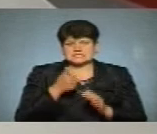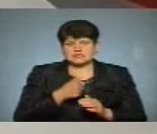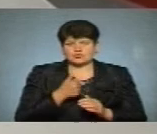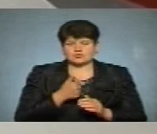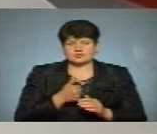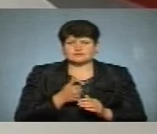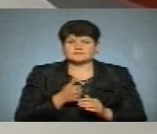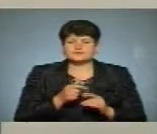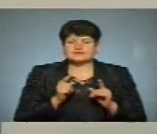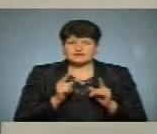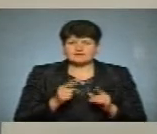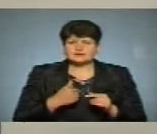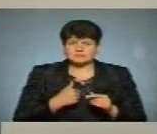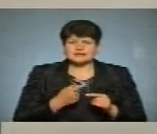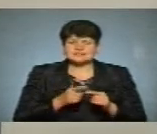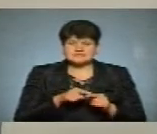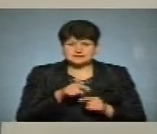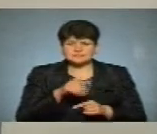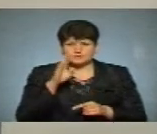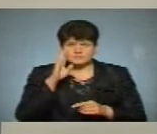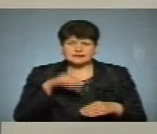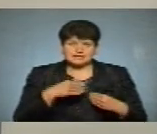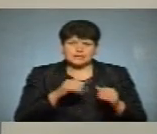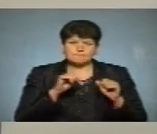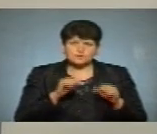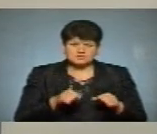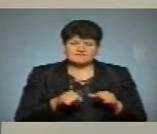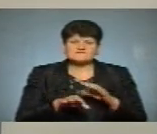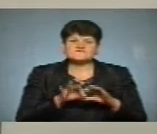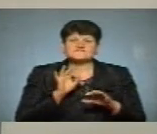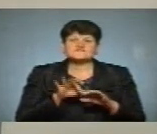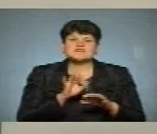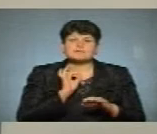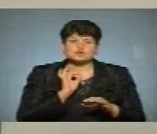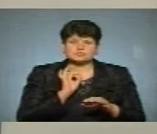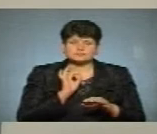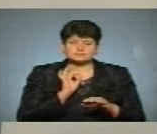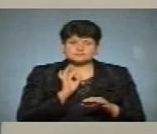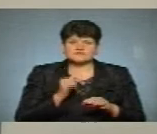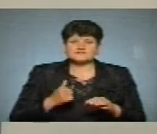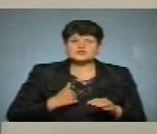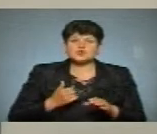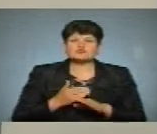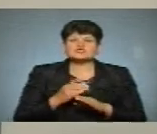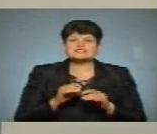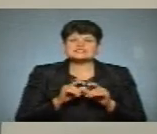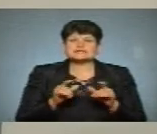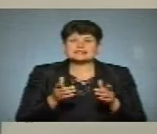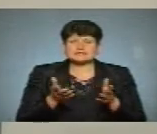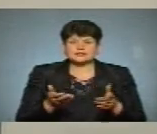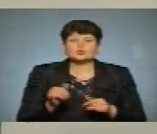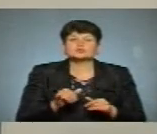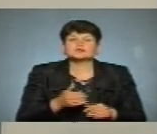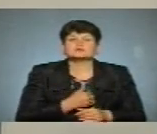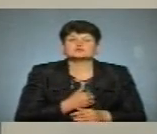Навіть безпосередньо ми таким призовникам даємо можливість навіть вибору військової частини, де би хотів